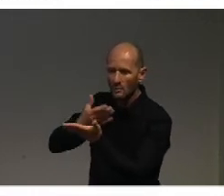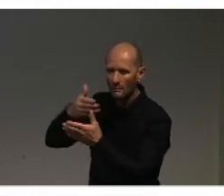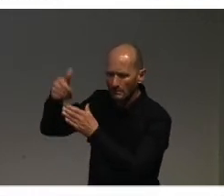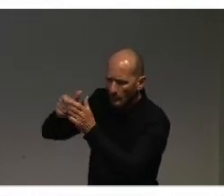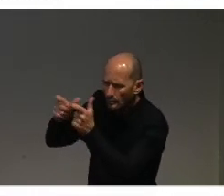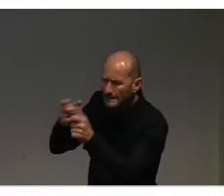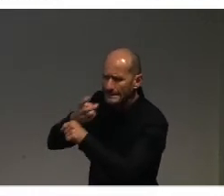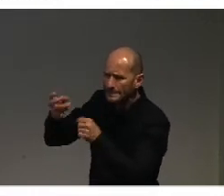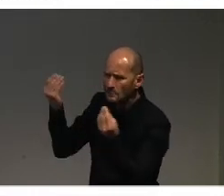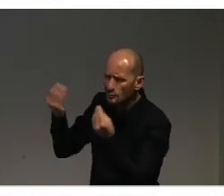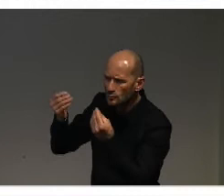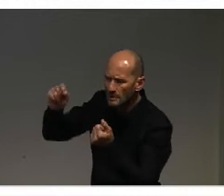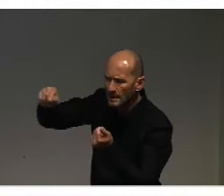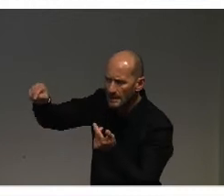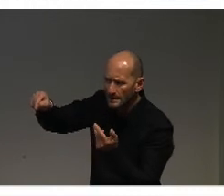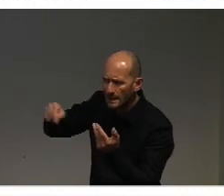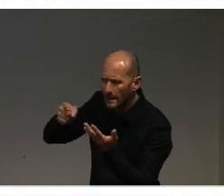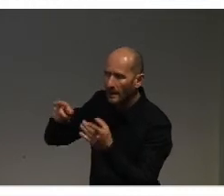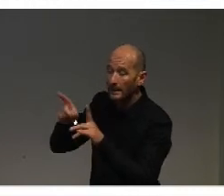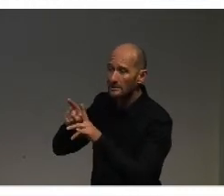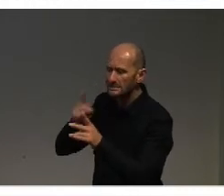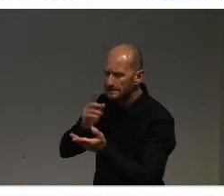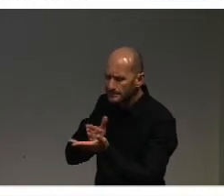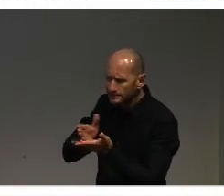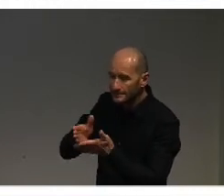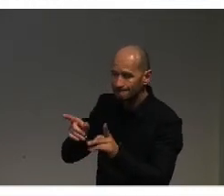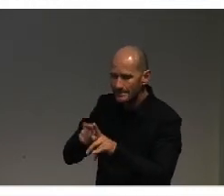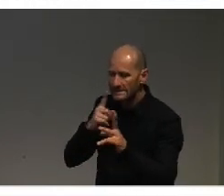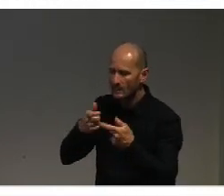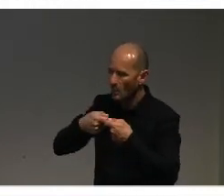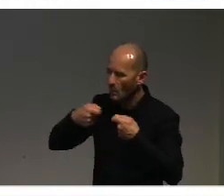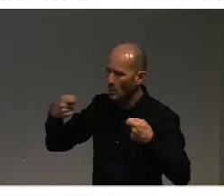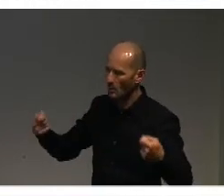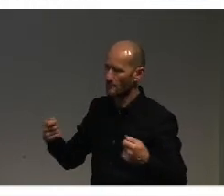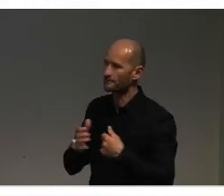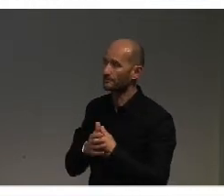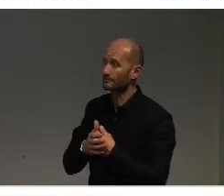mieux prendre en compte également cette dimension longitudinale. C'est à ça qu'amène le concept